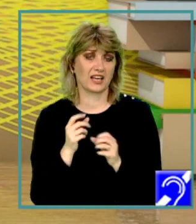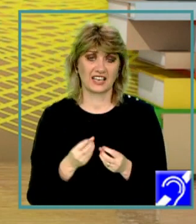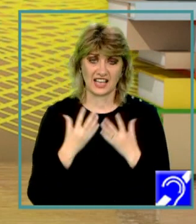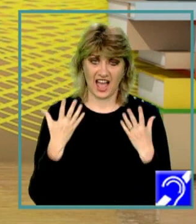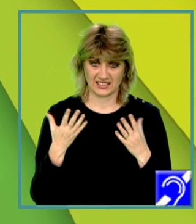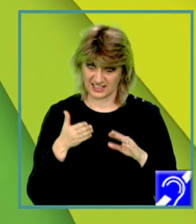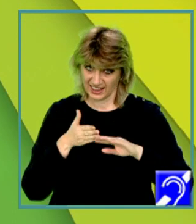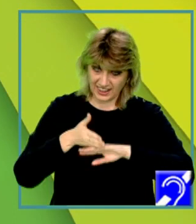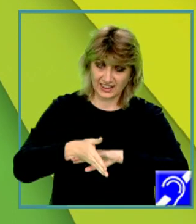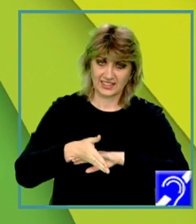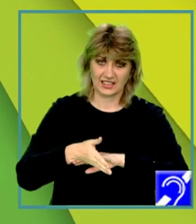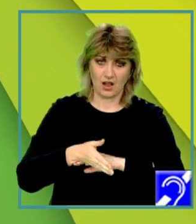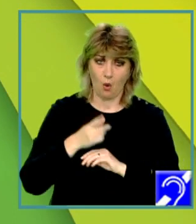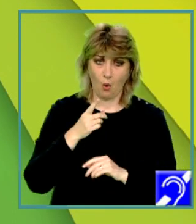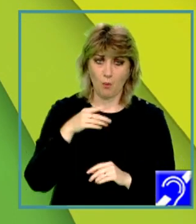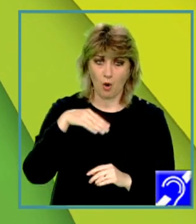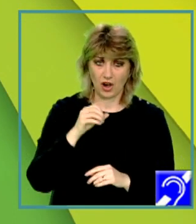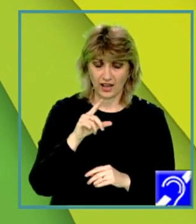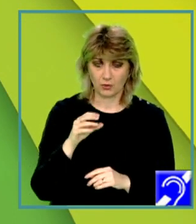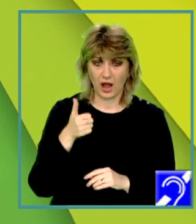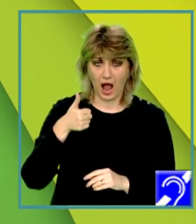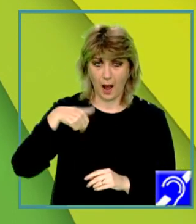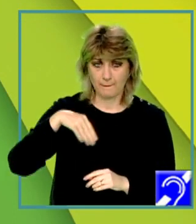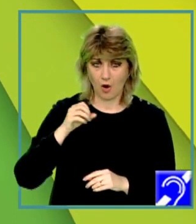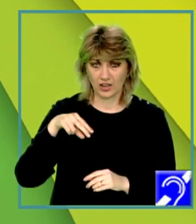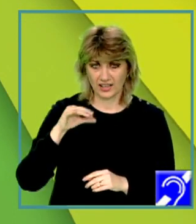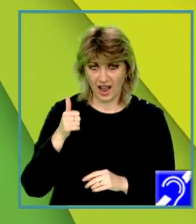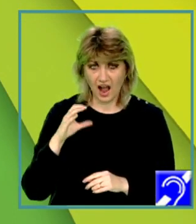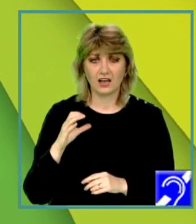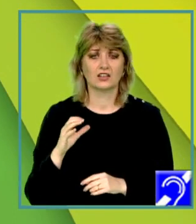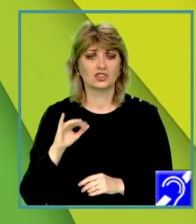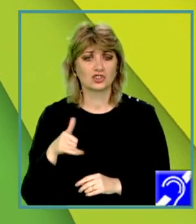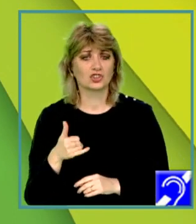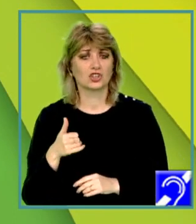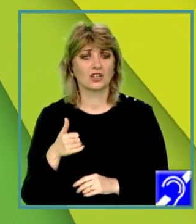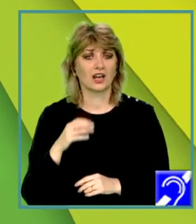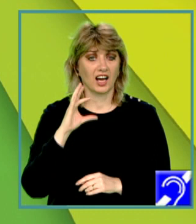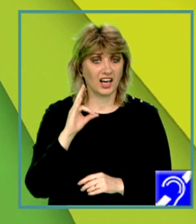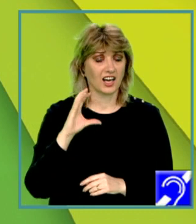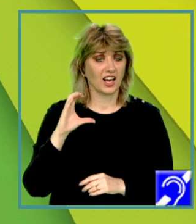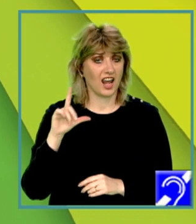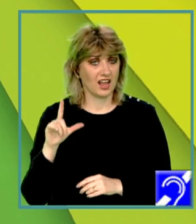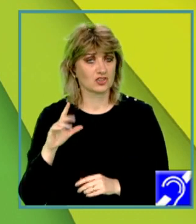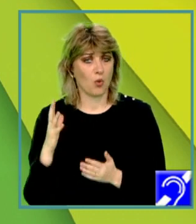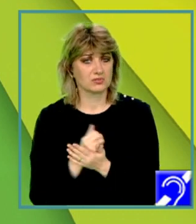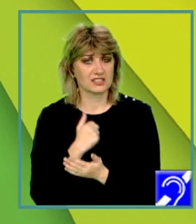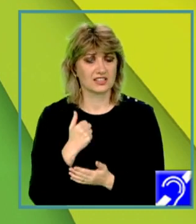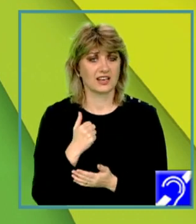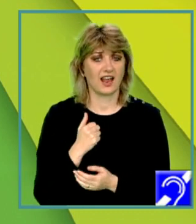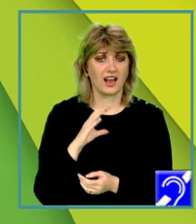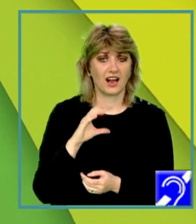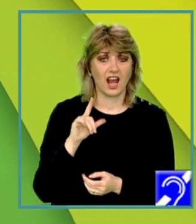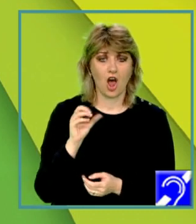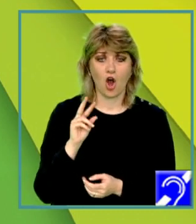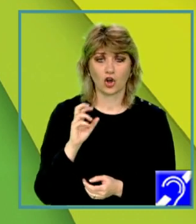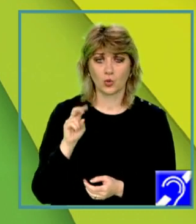intră omul acolo de amoniac o moleculă de acid clorhidric și se obține clorura de amoniu